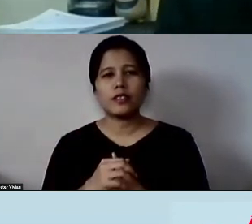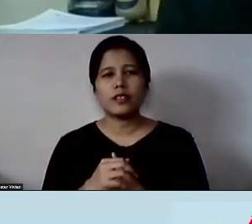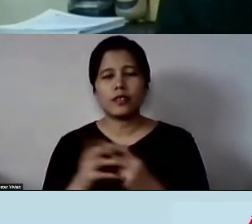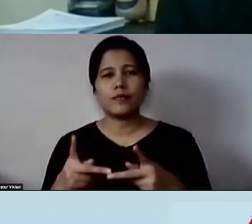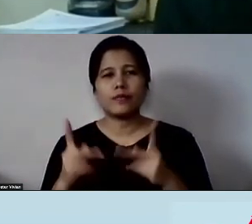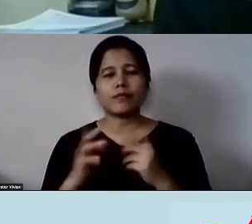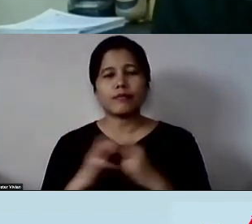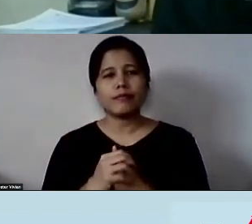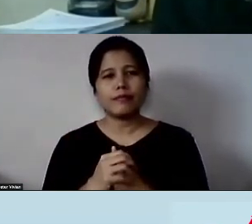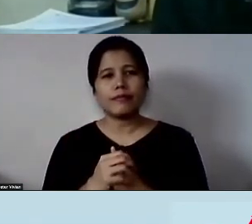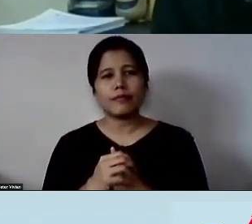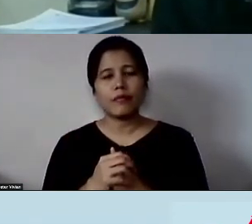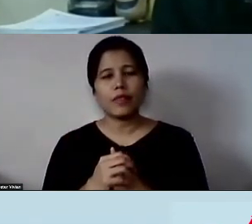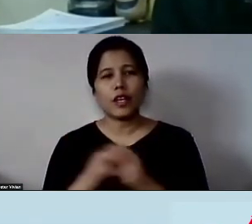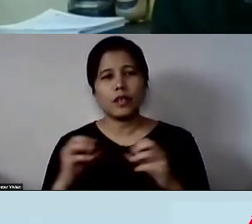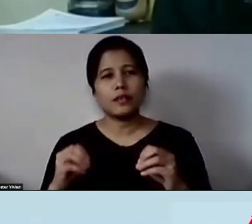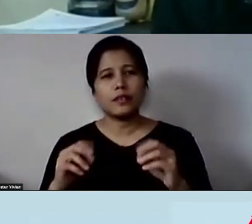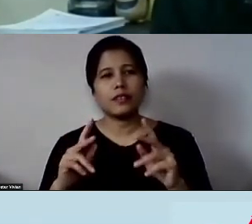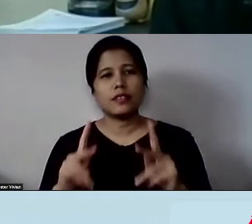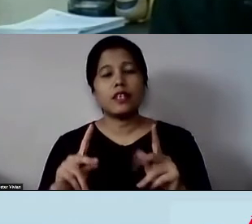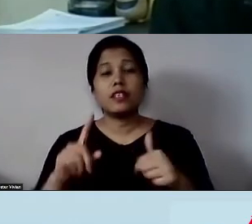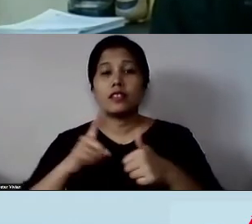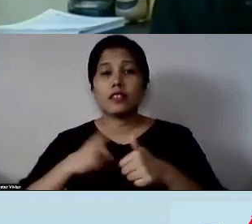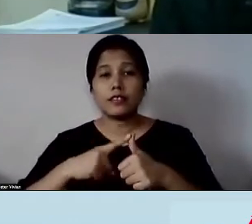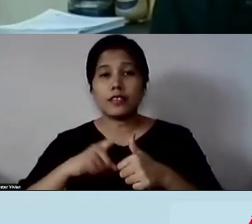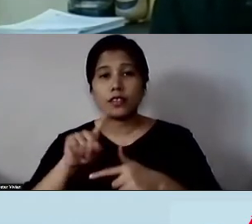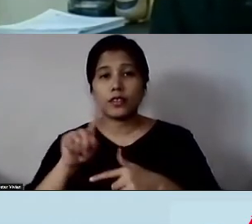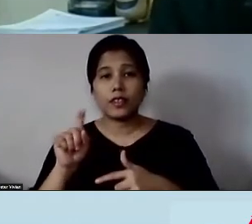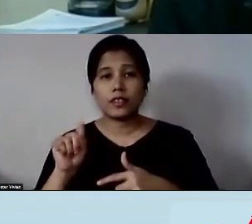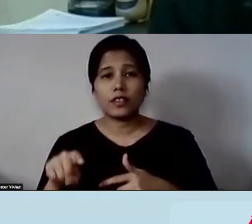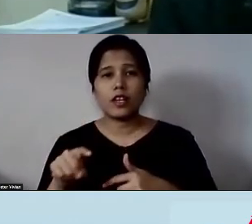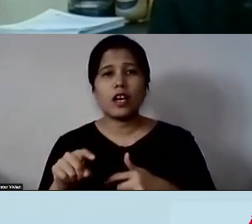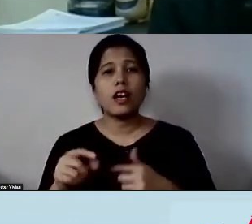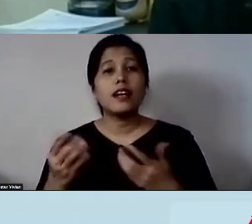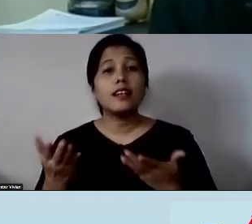PWD card. So the first question is,